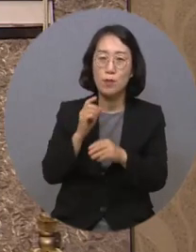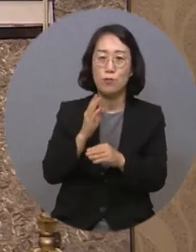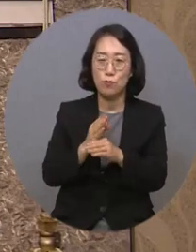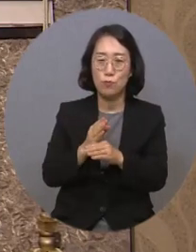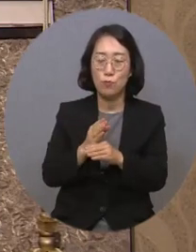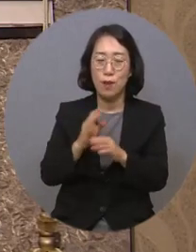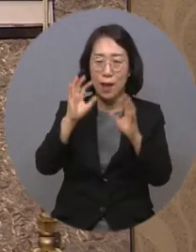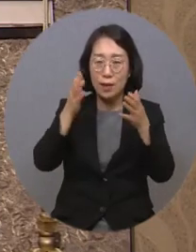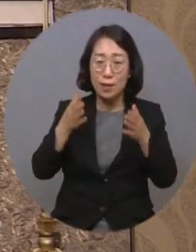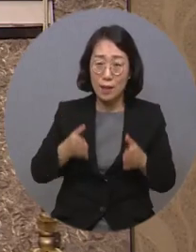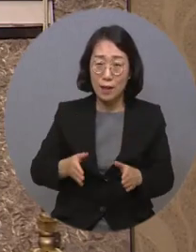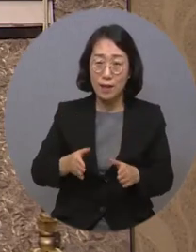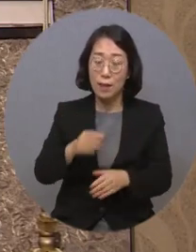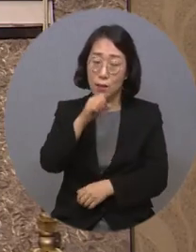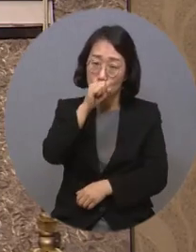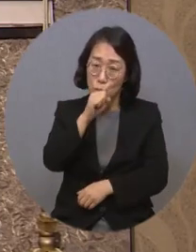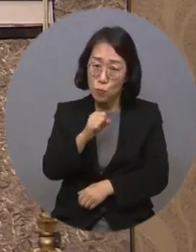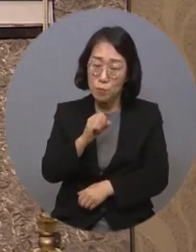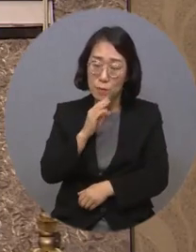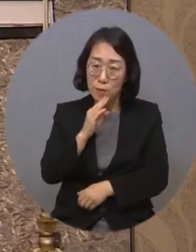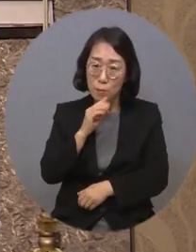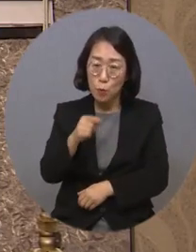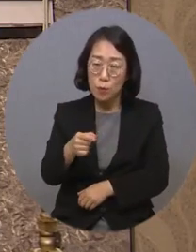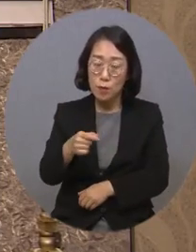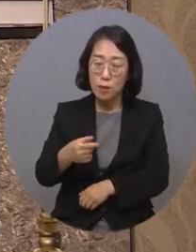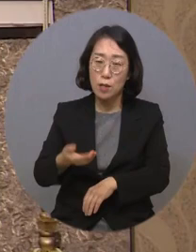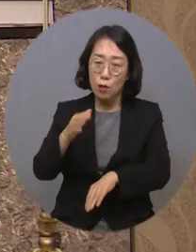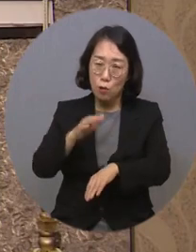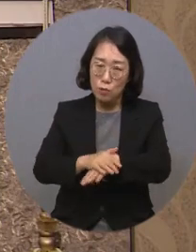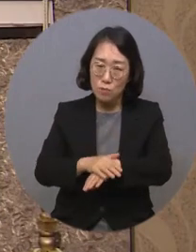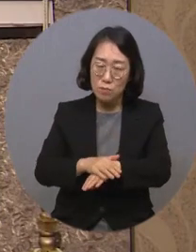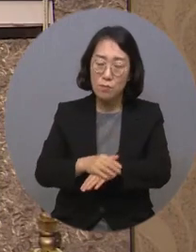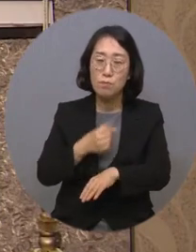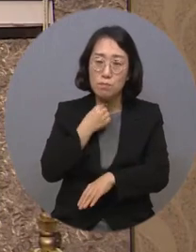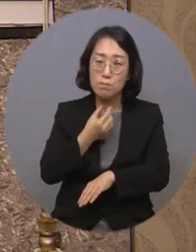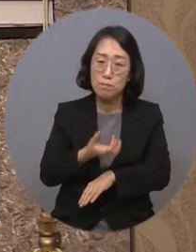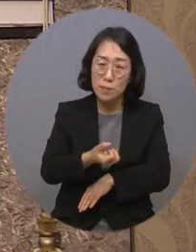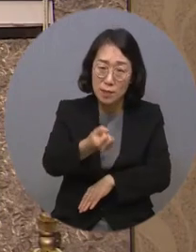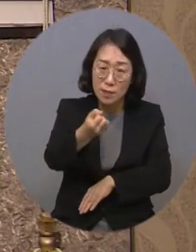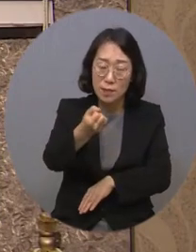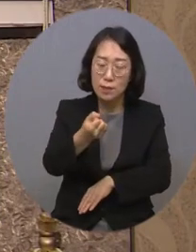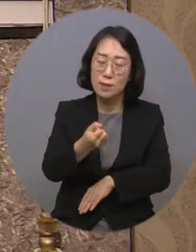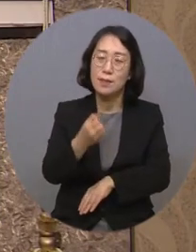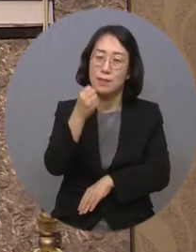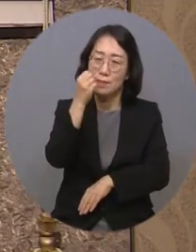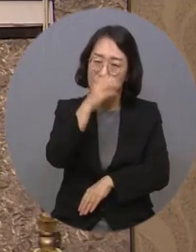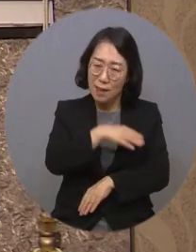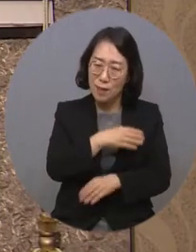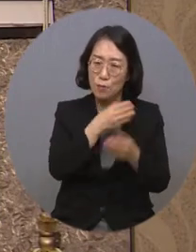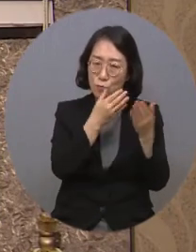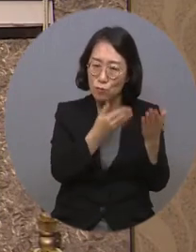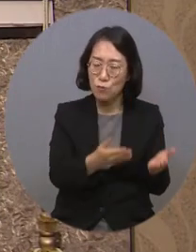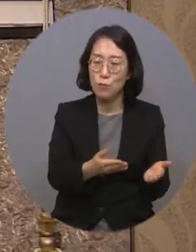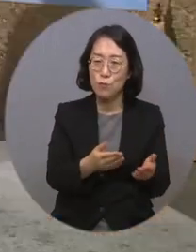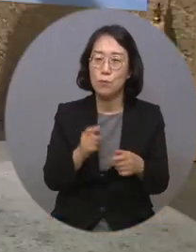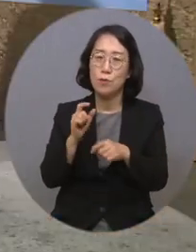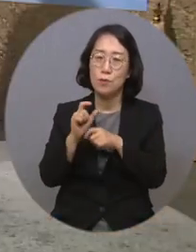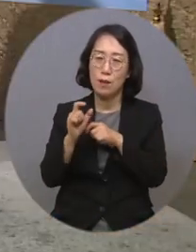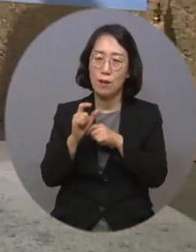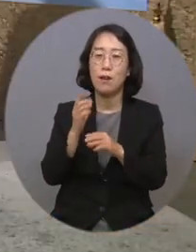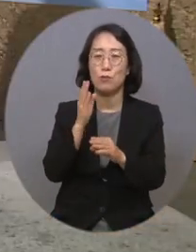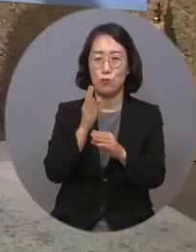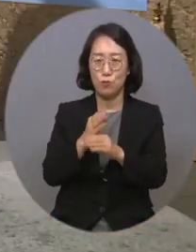하게 하는 게 맞는지, 아니면 본인들의 결정에 그냥 맡겨둬야 되는 건지, 못하게 해야 되는 건지, 그 부분은 저희들도 고민해 있습니다. 아, 또